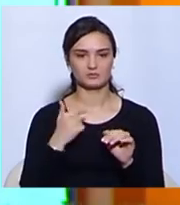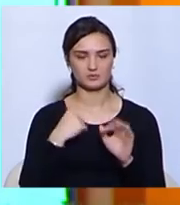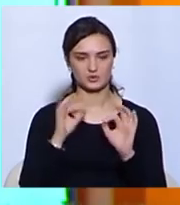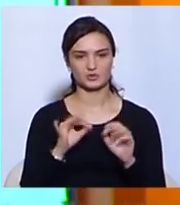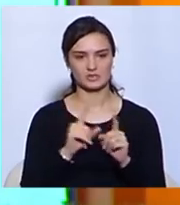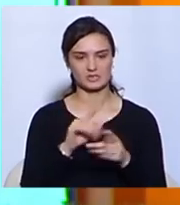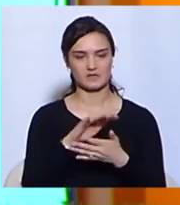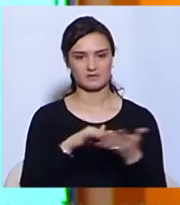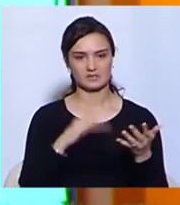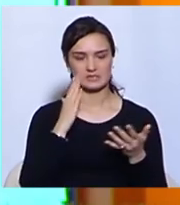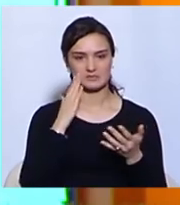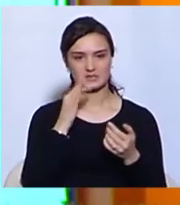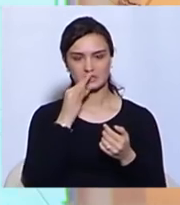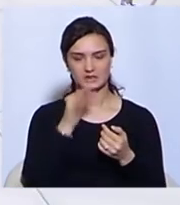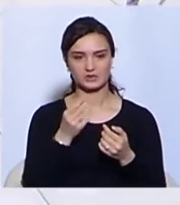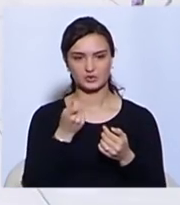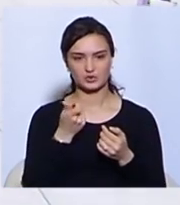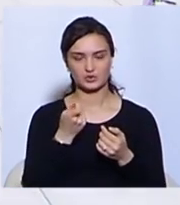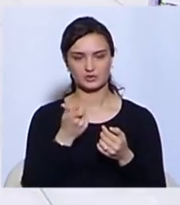ასე გავამგზელებ. სიმართლე გითხრათ, ცოტა